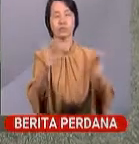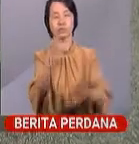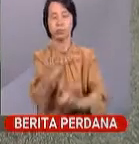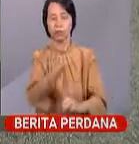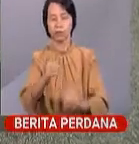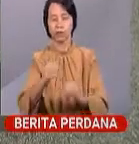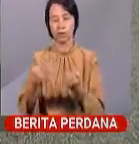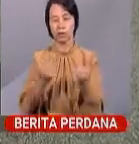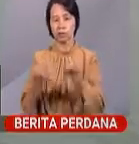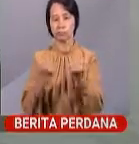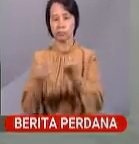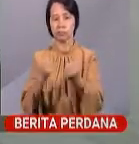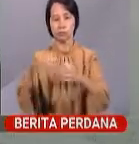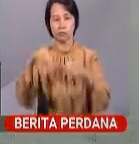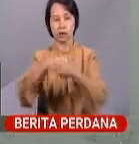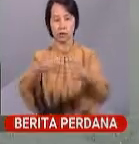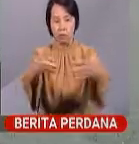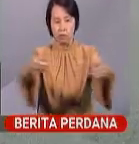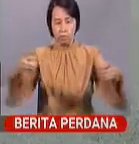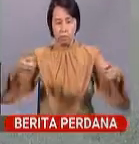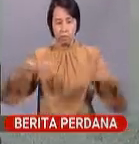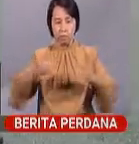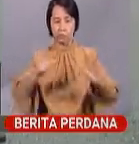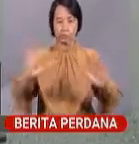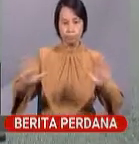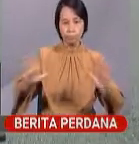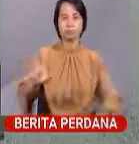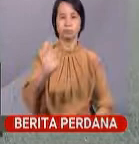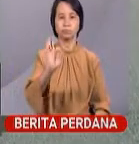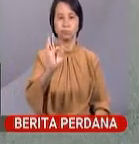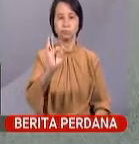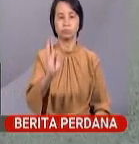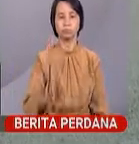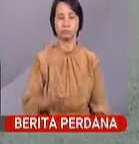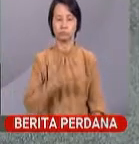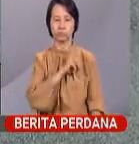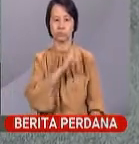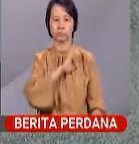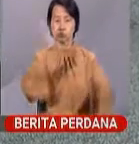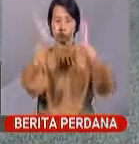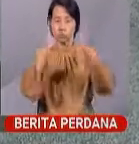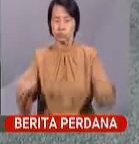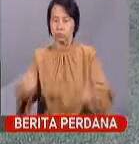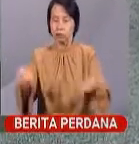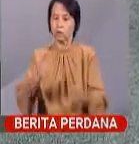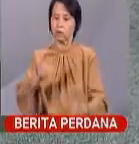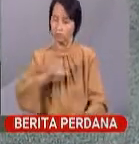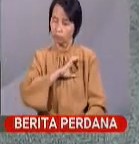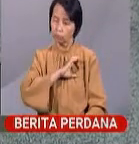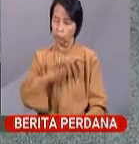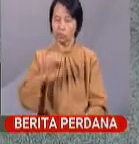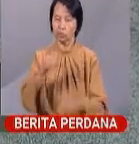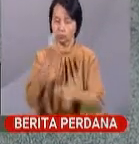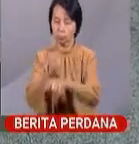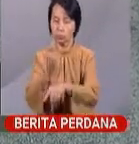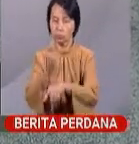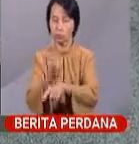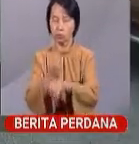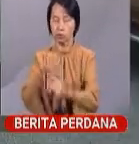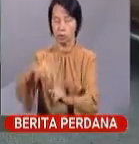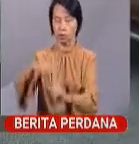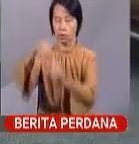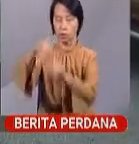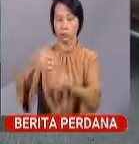Malah pergerakan kenderaan dalam daerah juga terkawal. Tan Sri Abdul Hamid turut menggalakkan anggota dan pegawai polis yang bertugas